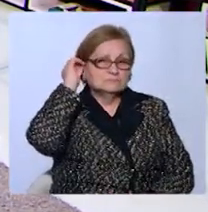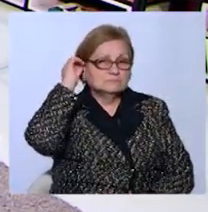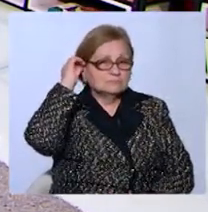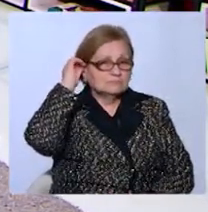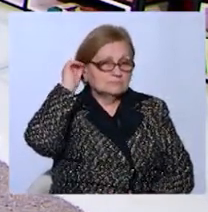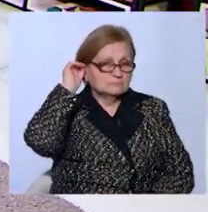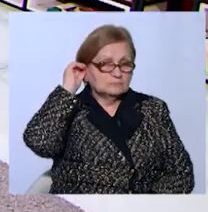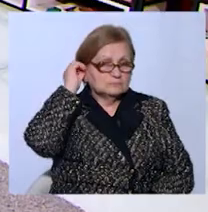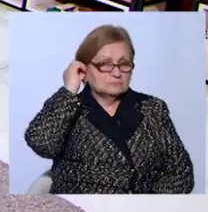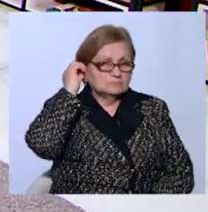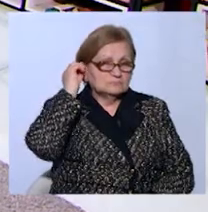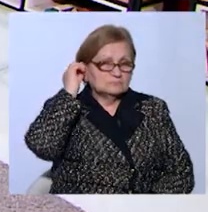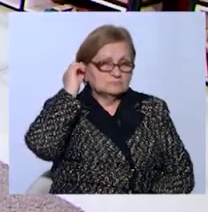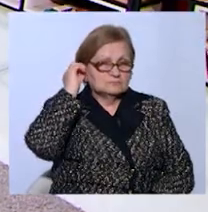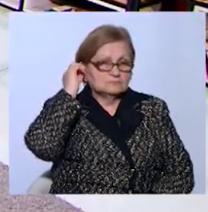სამი.